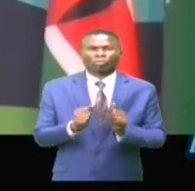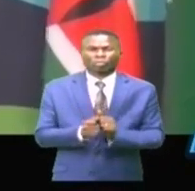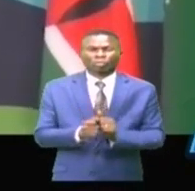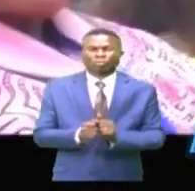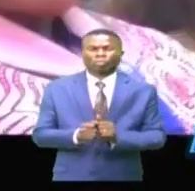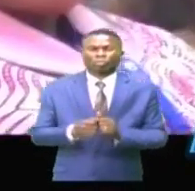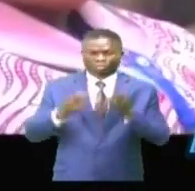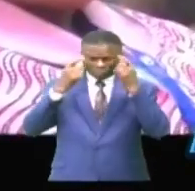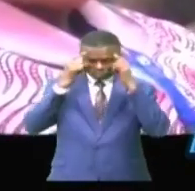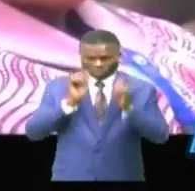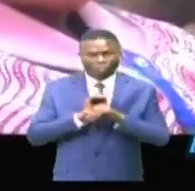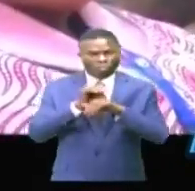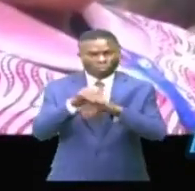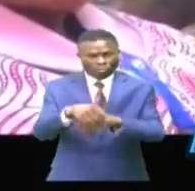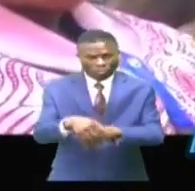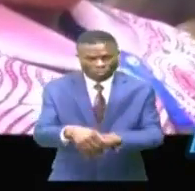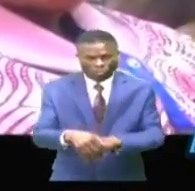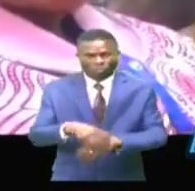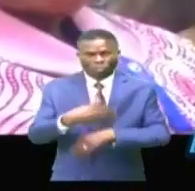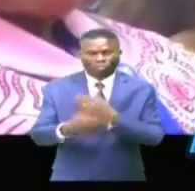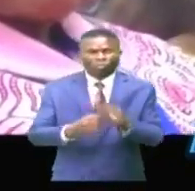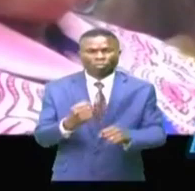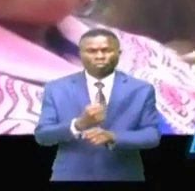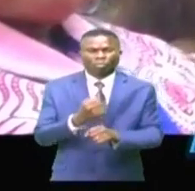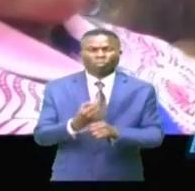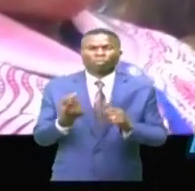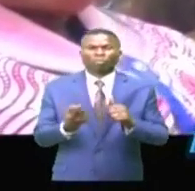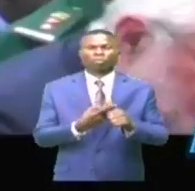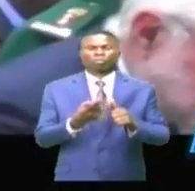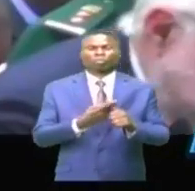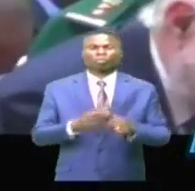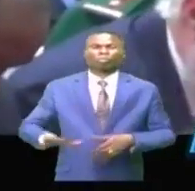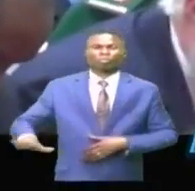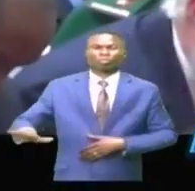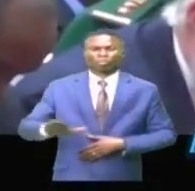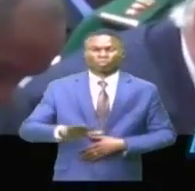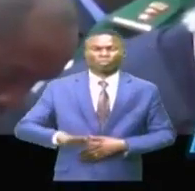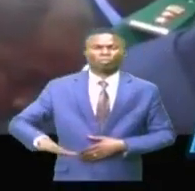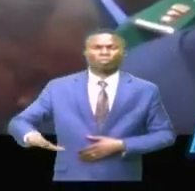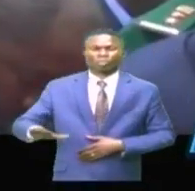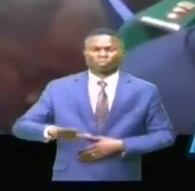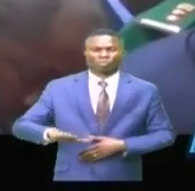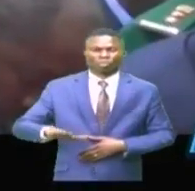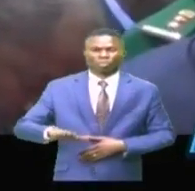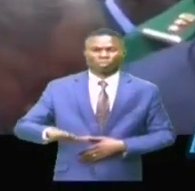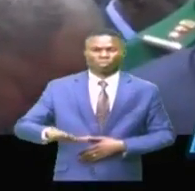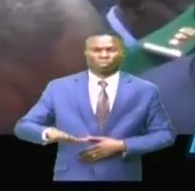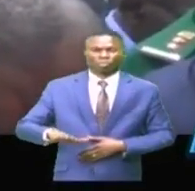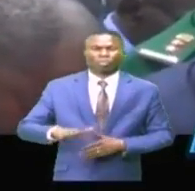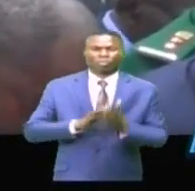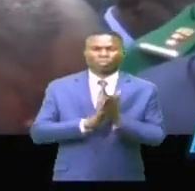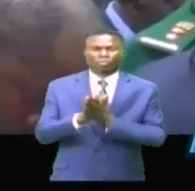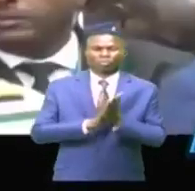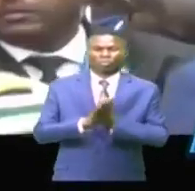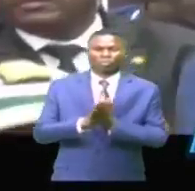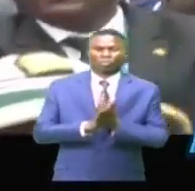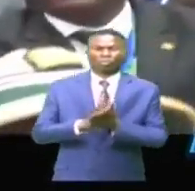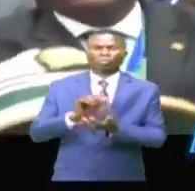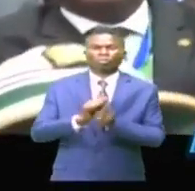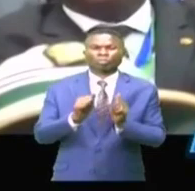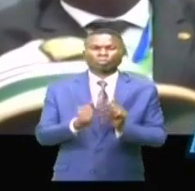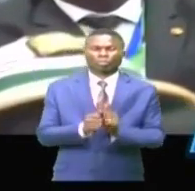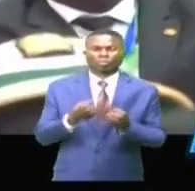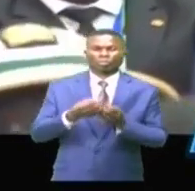engagements particulièrement les pays qui concerne la tasse d'abord